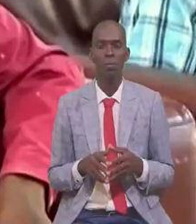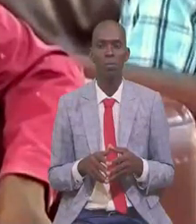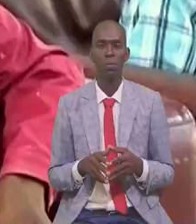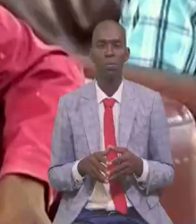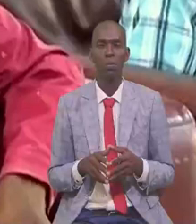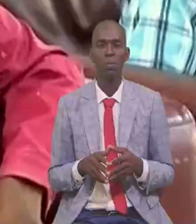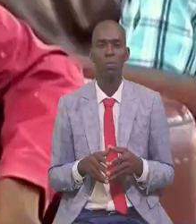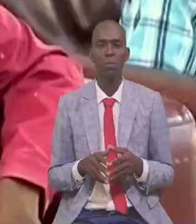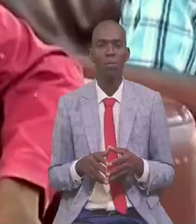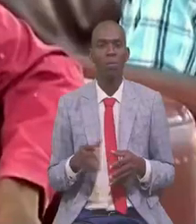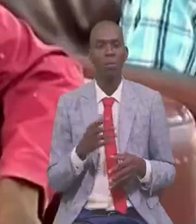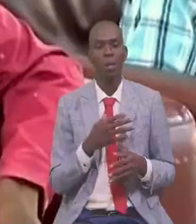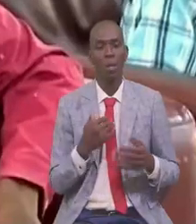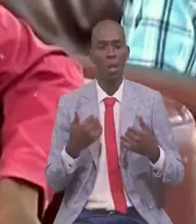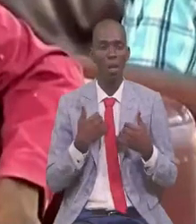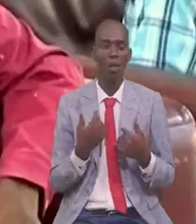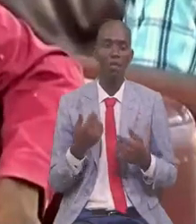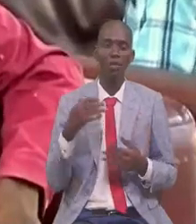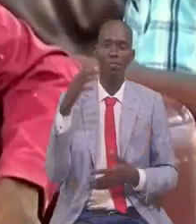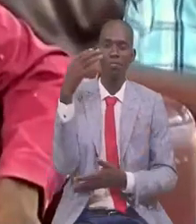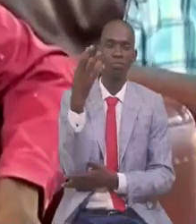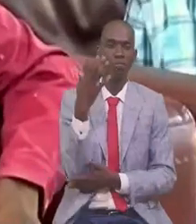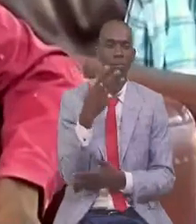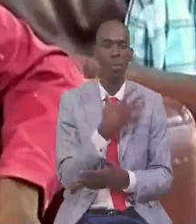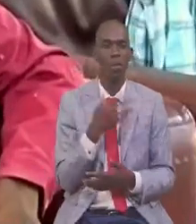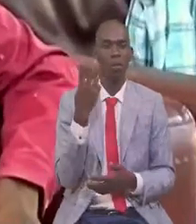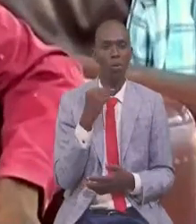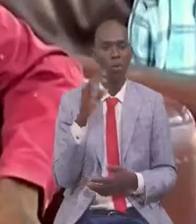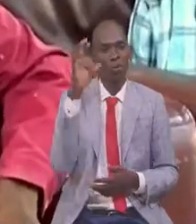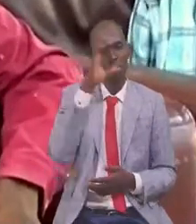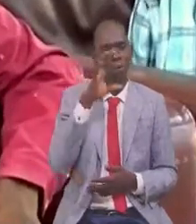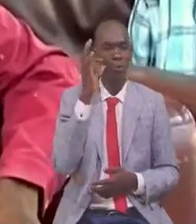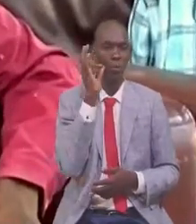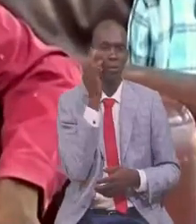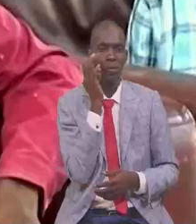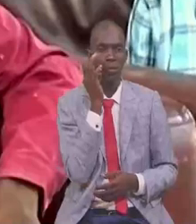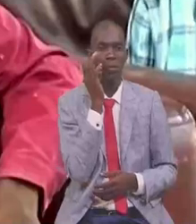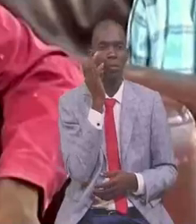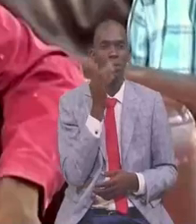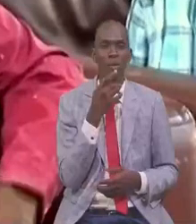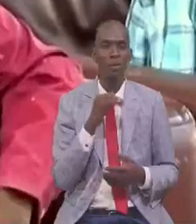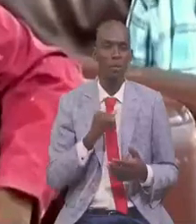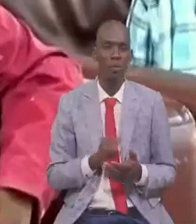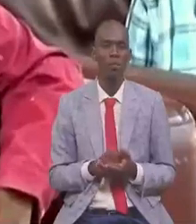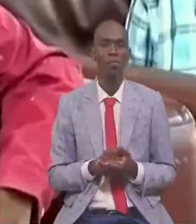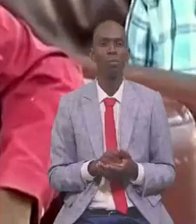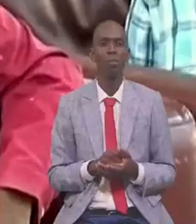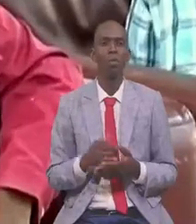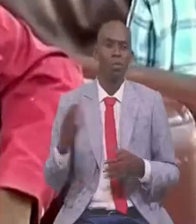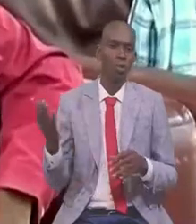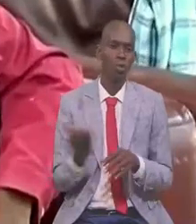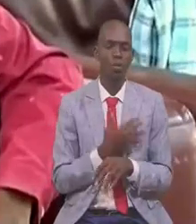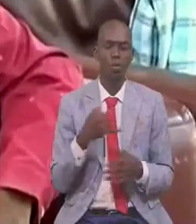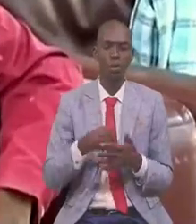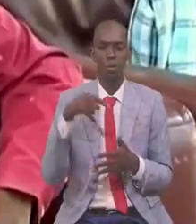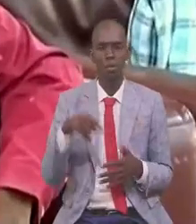C'est comme des arbres sur lesquels nous cherchons des fruits, mais qui ne produisent rien. Et découpe-le.